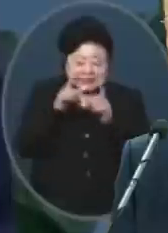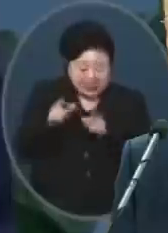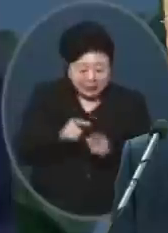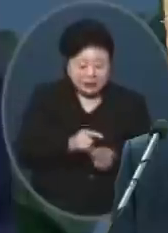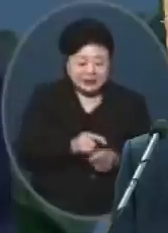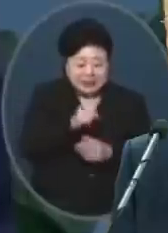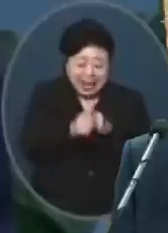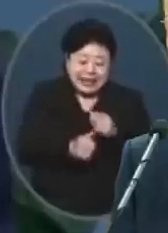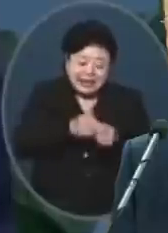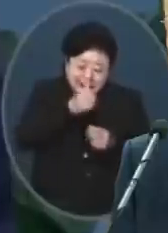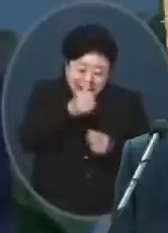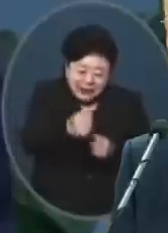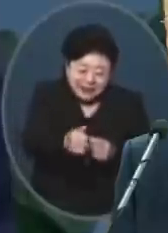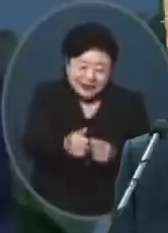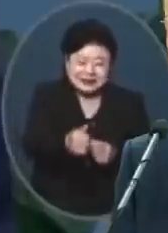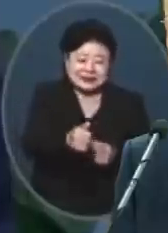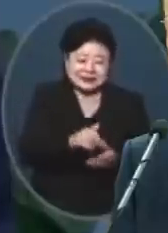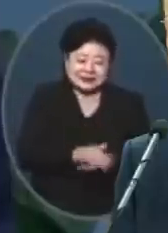삶으로 하나님의